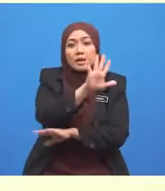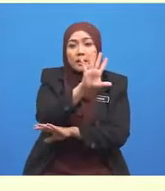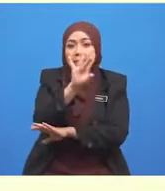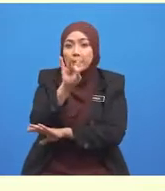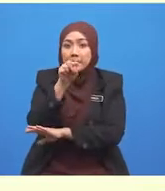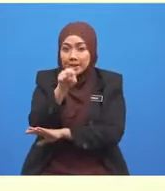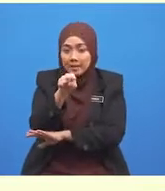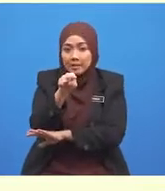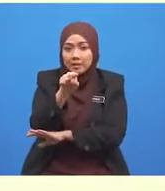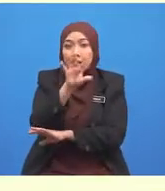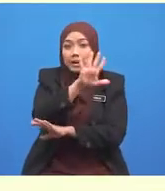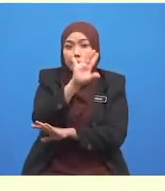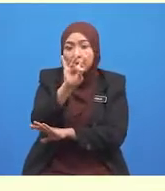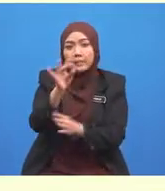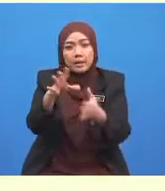RM58.60.